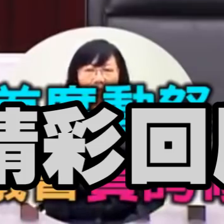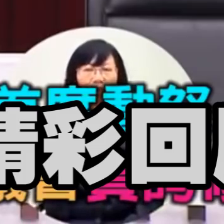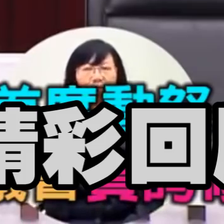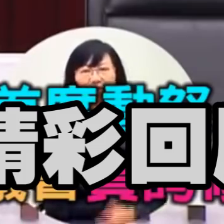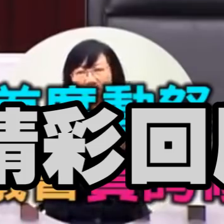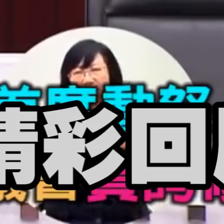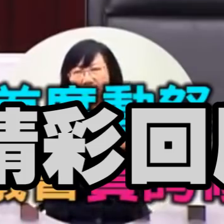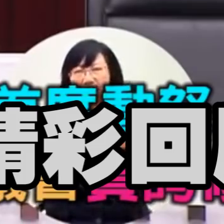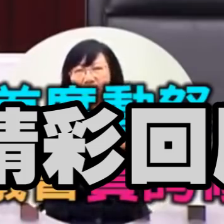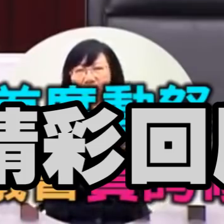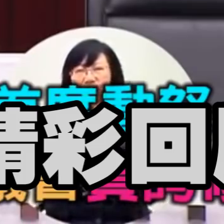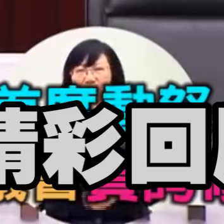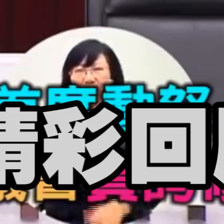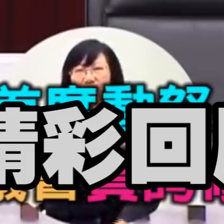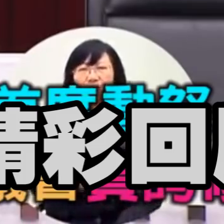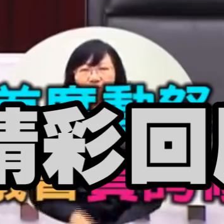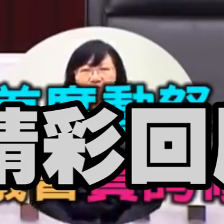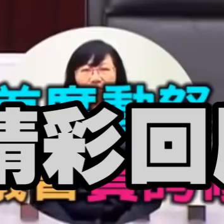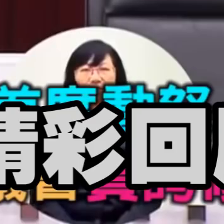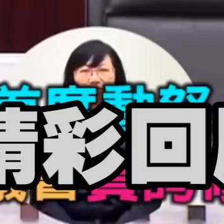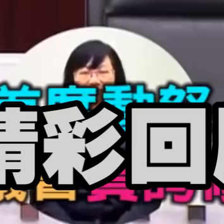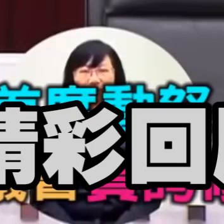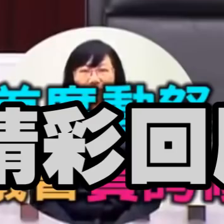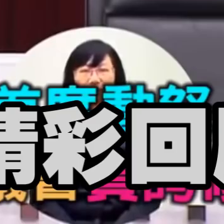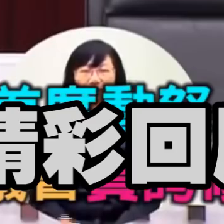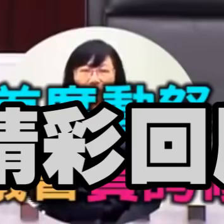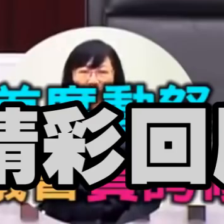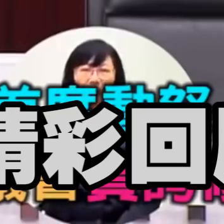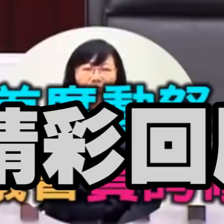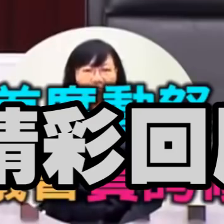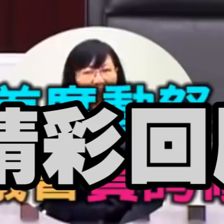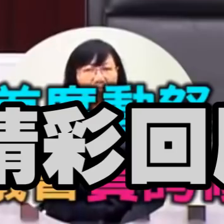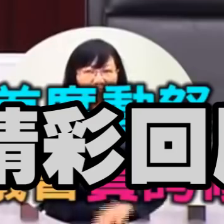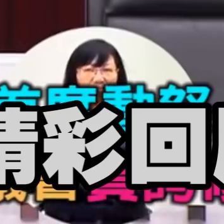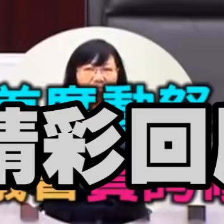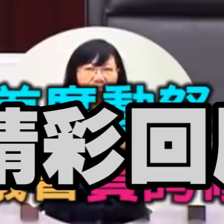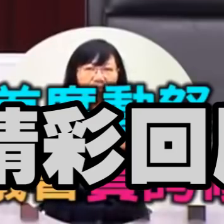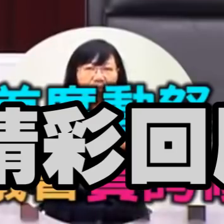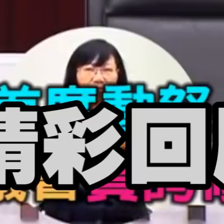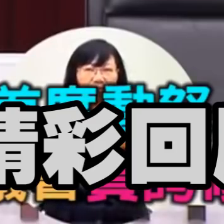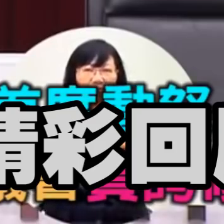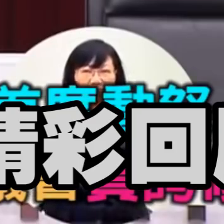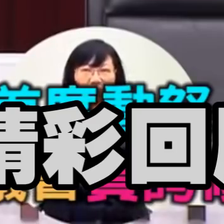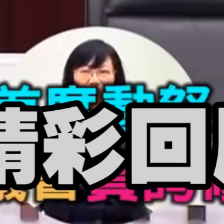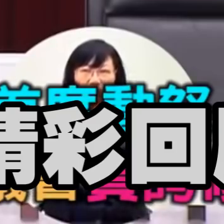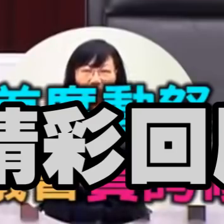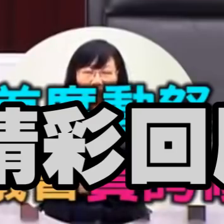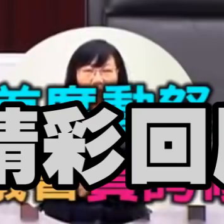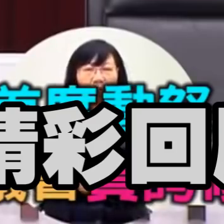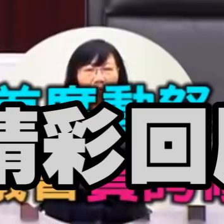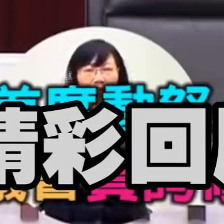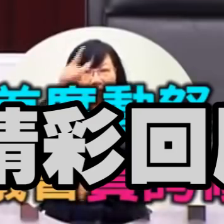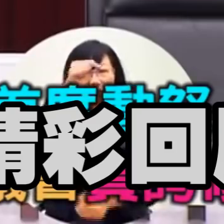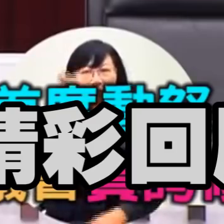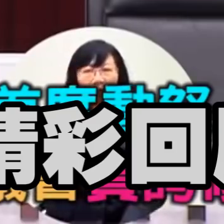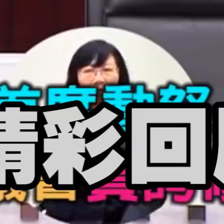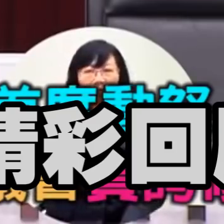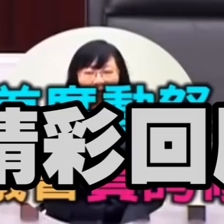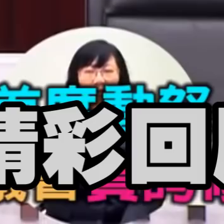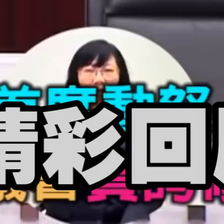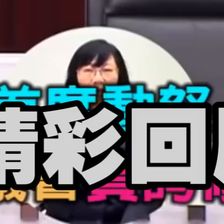未正经。我讲你网站你了听啊，你得个有名。你听我啊，黄议员，你这样